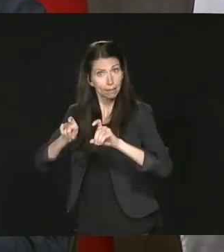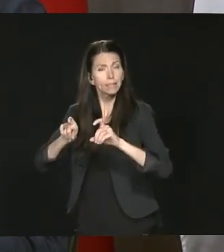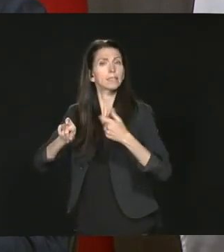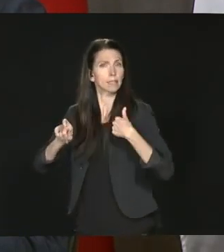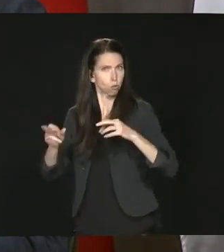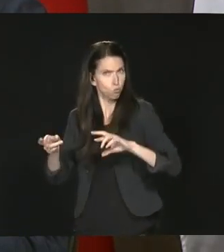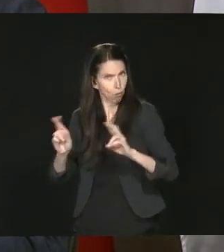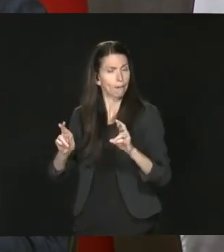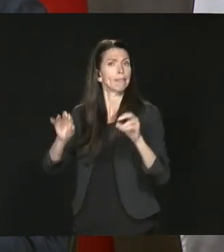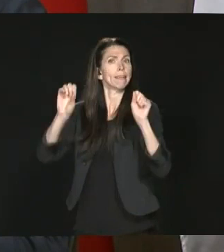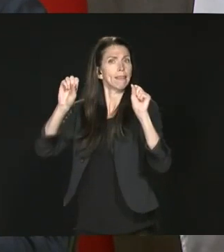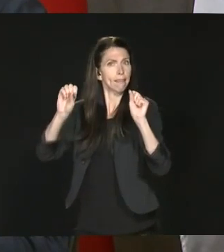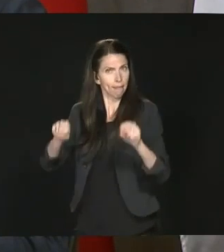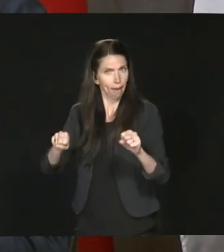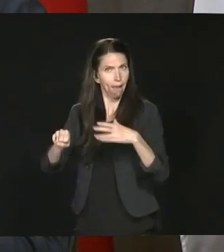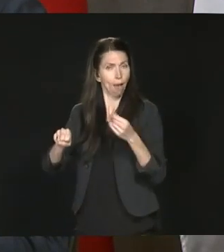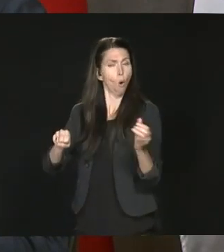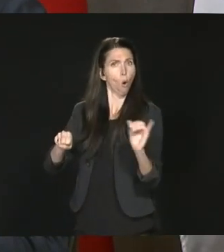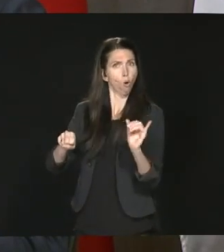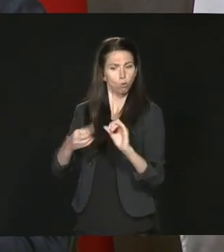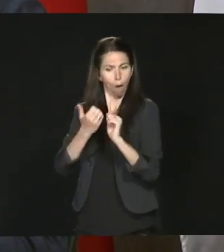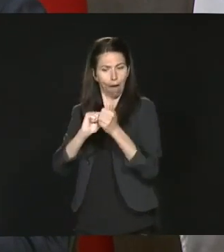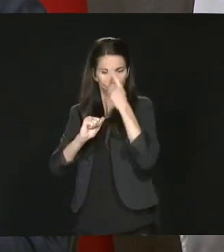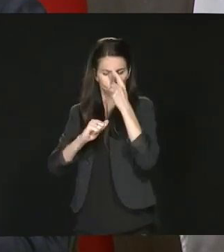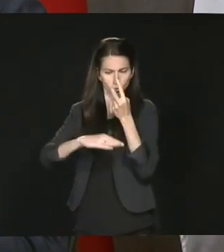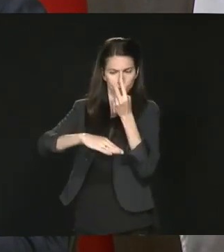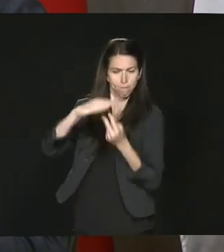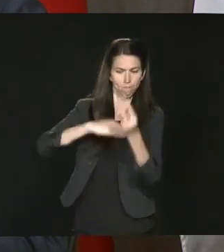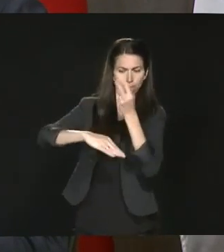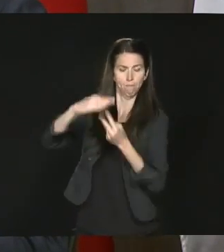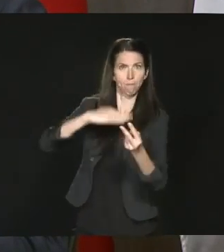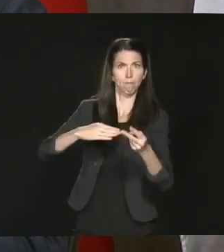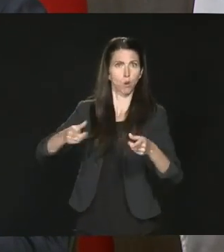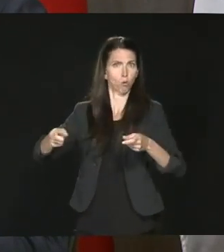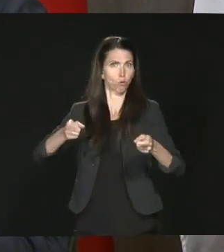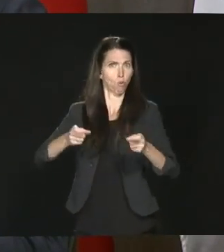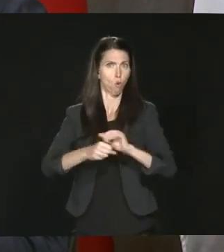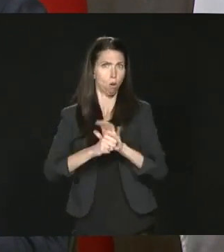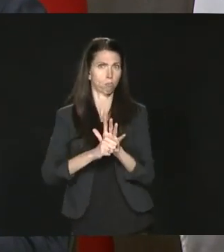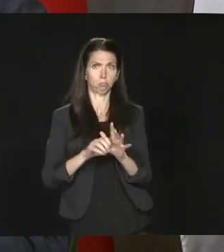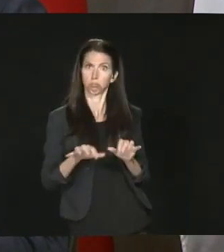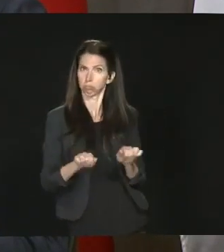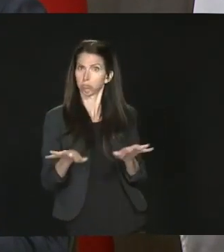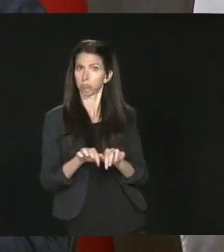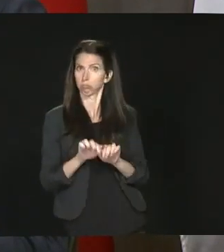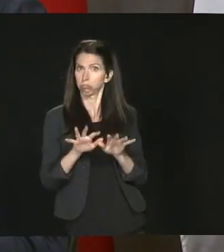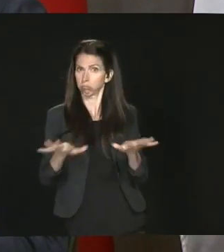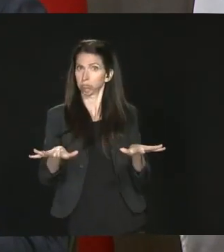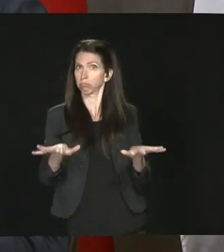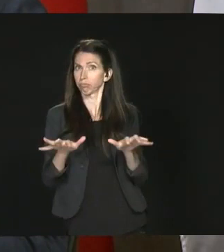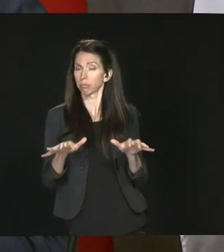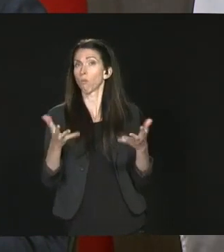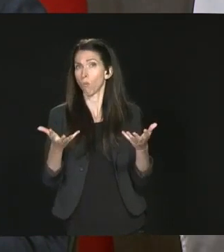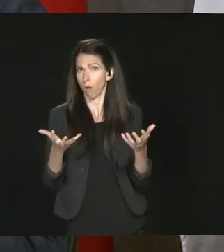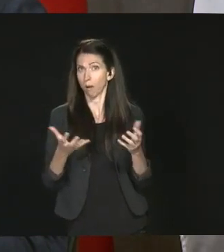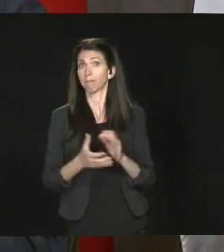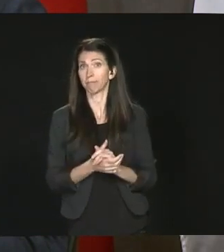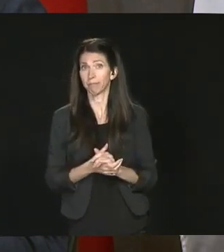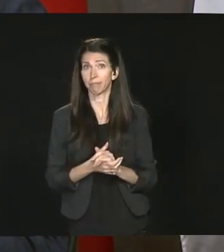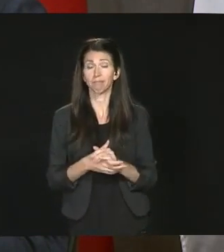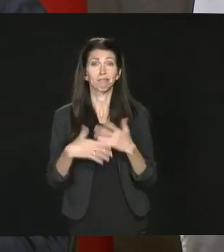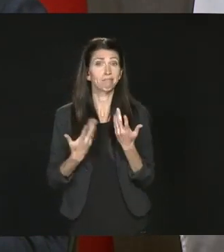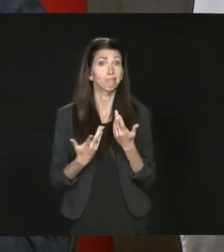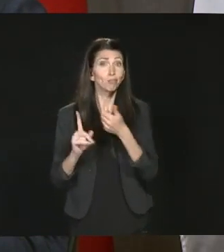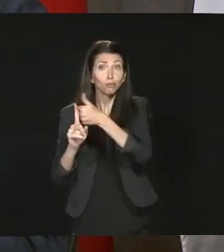l'épidémie. Les Canadiens peuvent également jouer un rôle important dans le dépistage en laboratoire afin que les cas